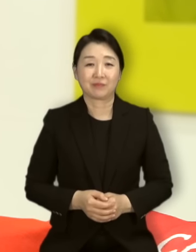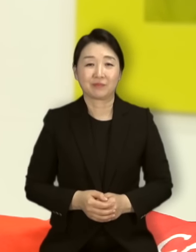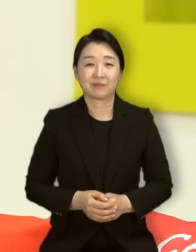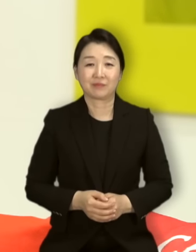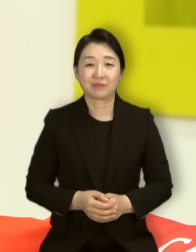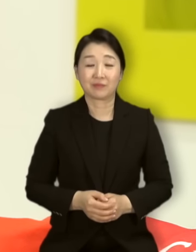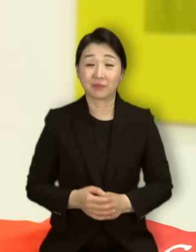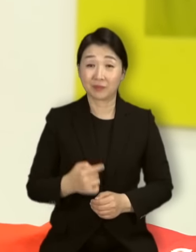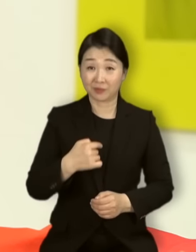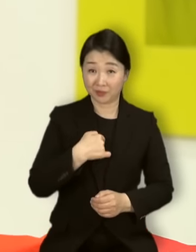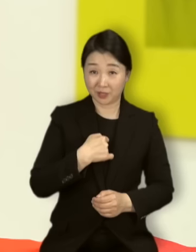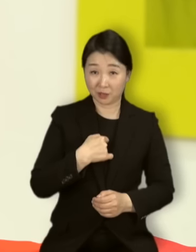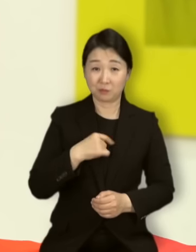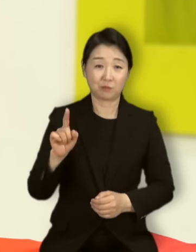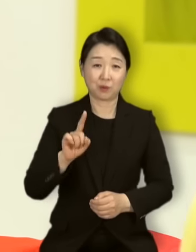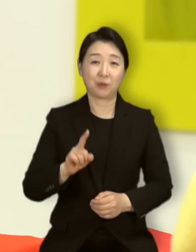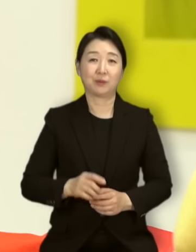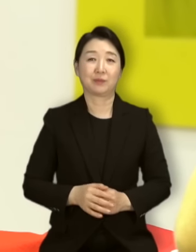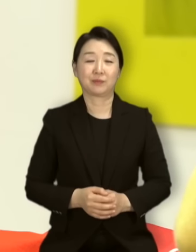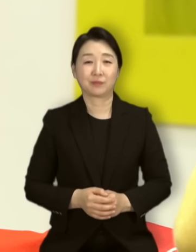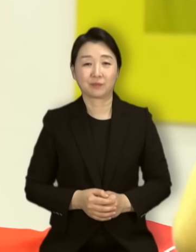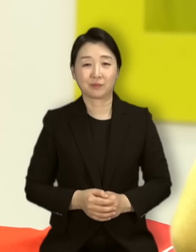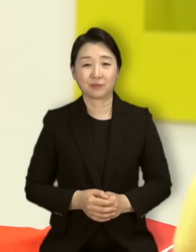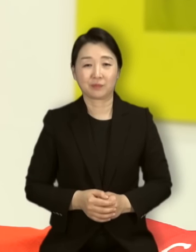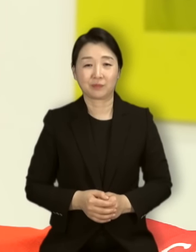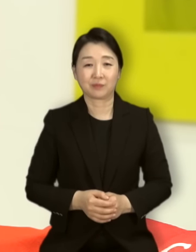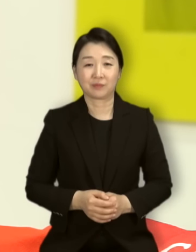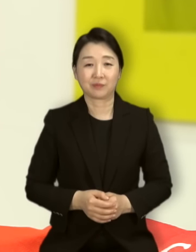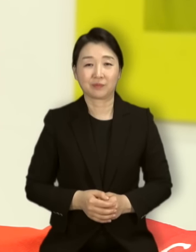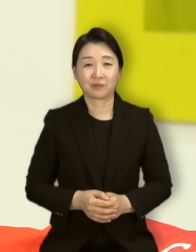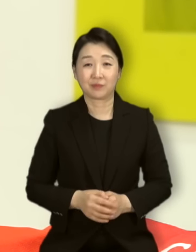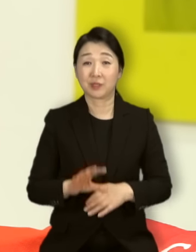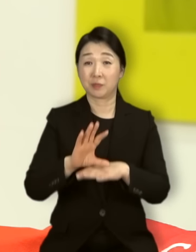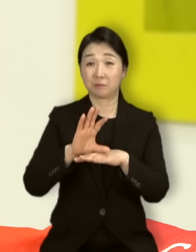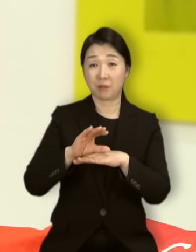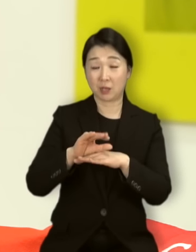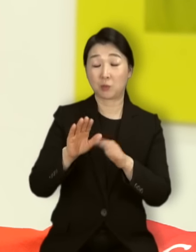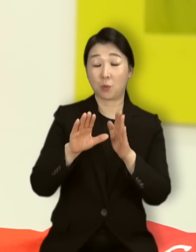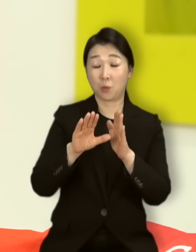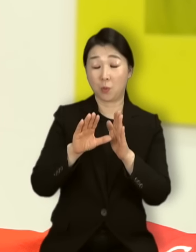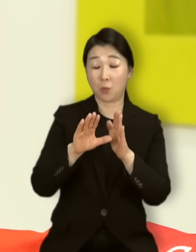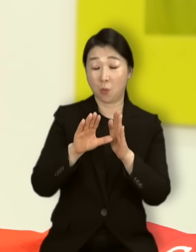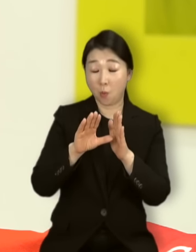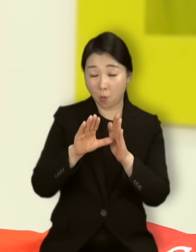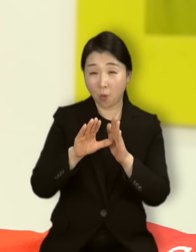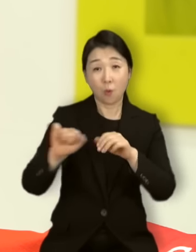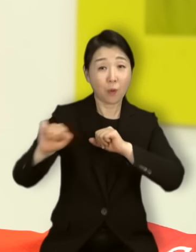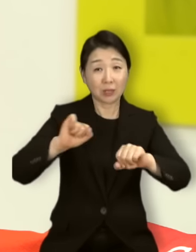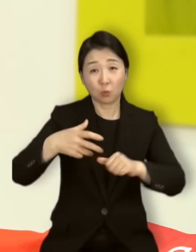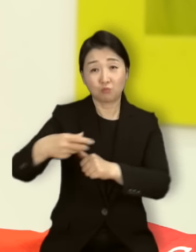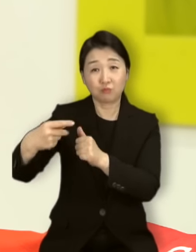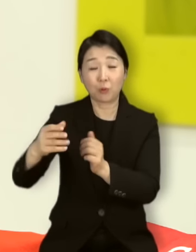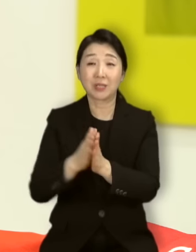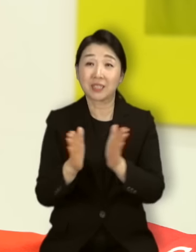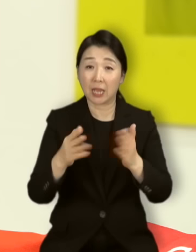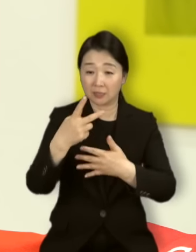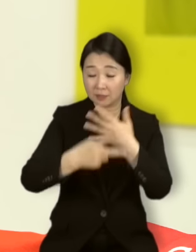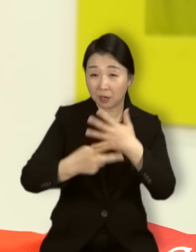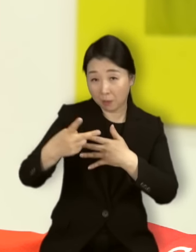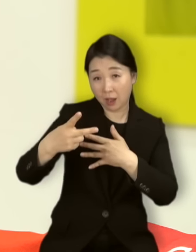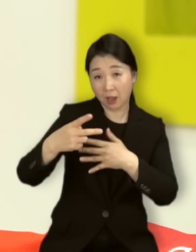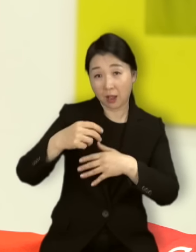시작하고 드라마를 이제 할 때쯤이었다 이제 계속 생활을 하다 보니까음 어 그게 너무 허전한